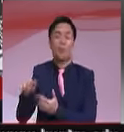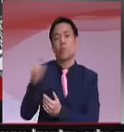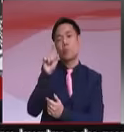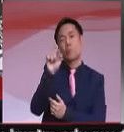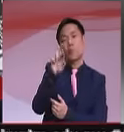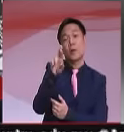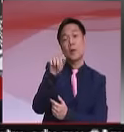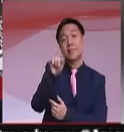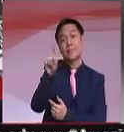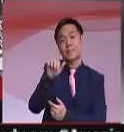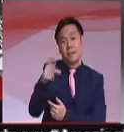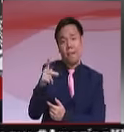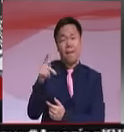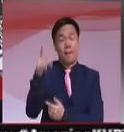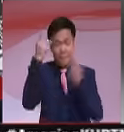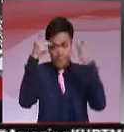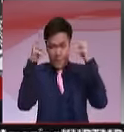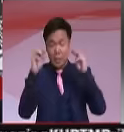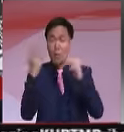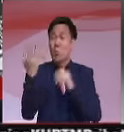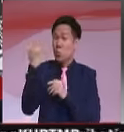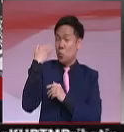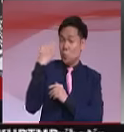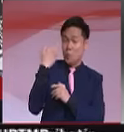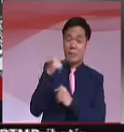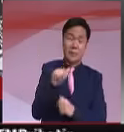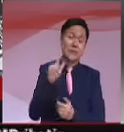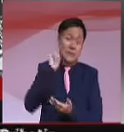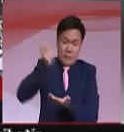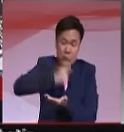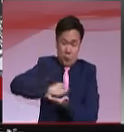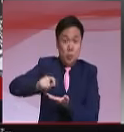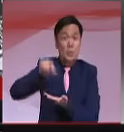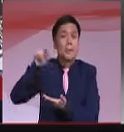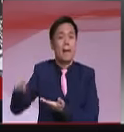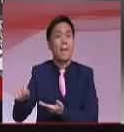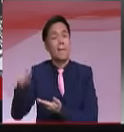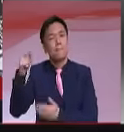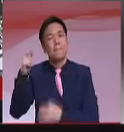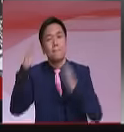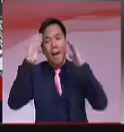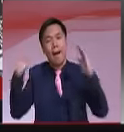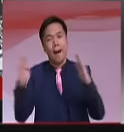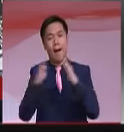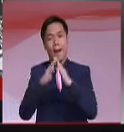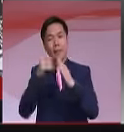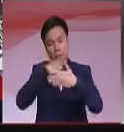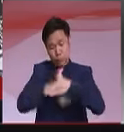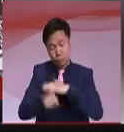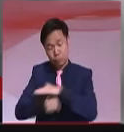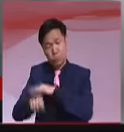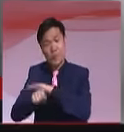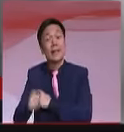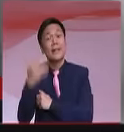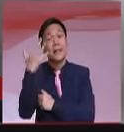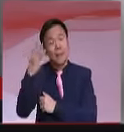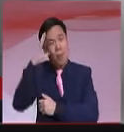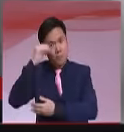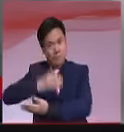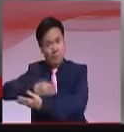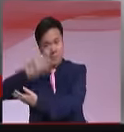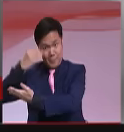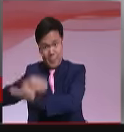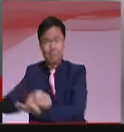itu Brimob sebagai Syekh kerajaan Negeri Pahang mereka dikurniakan lima anak lelaki selain Datuk Seri Najib